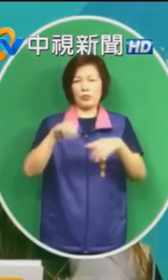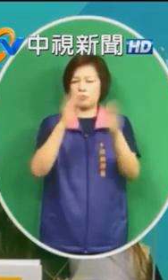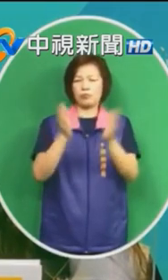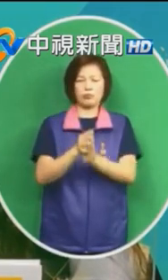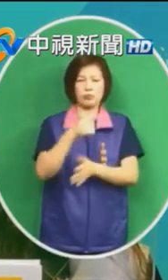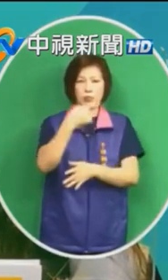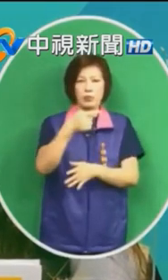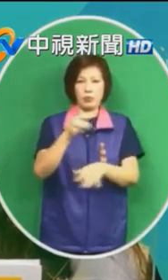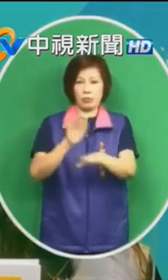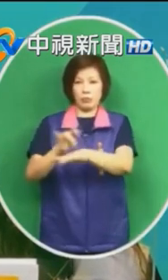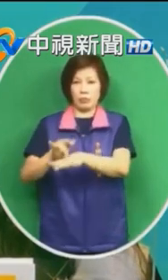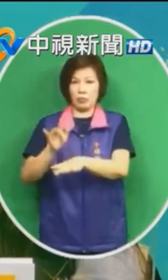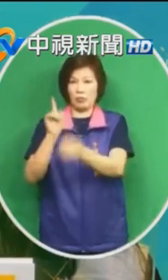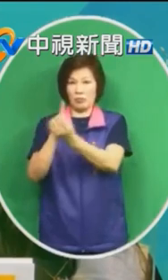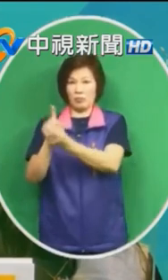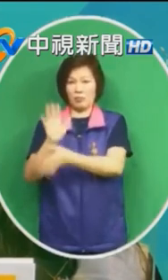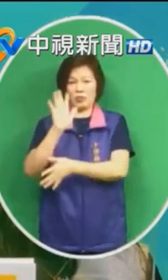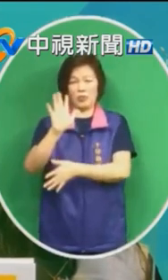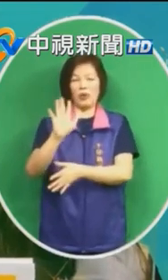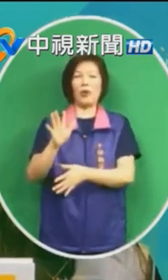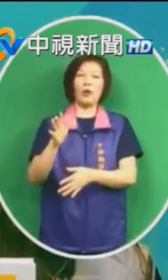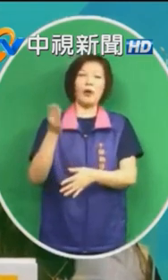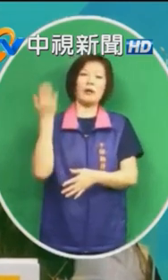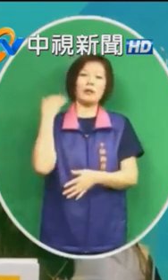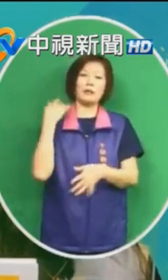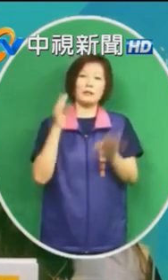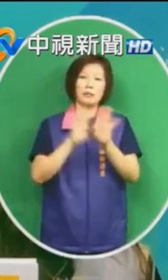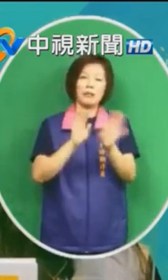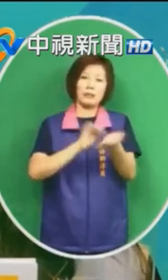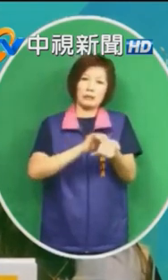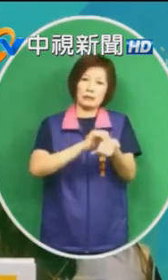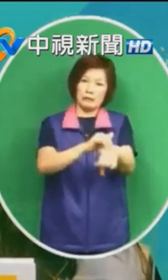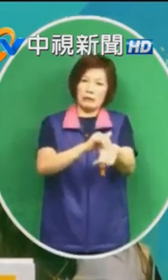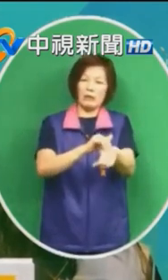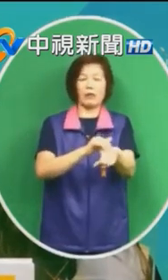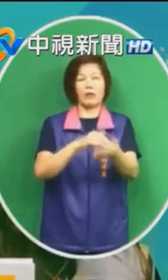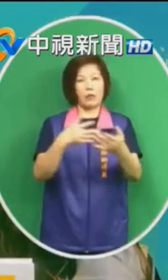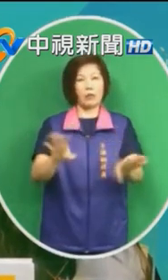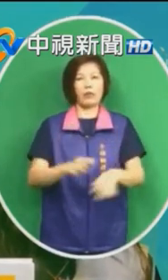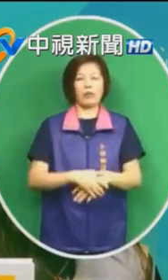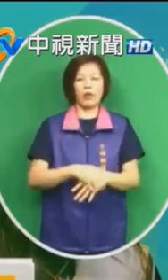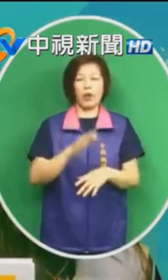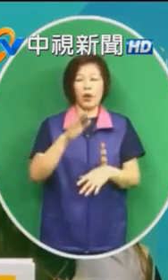目前呢在屏东的 Delta 群聚传播链又增加一个人染疫，总共有15个人。